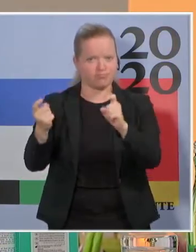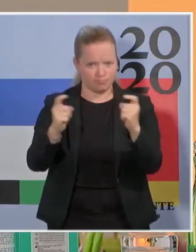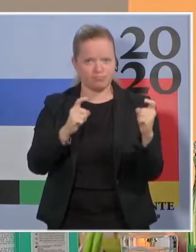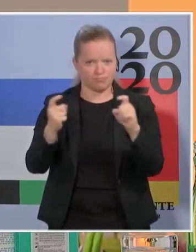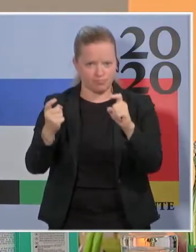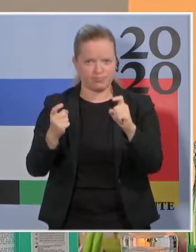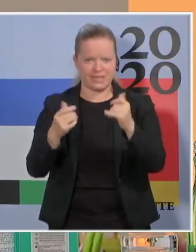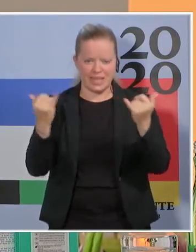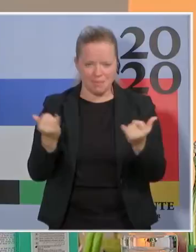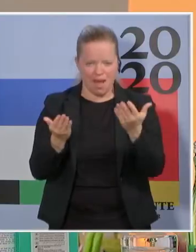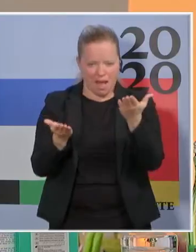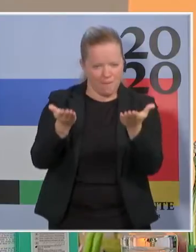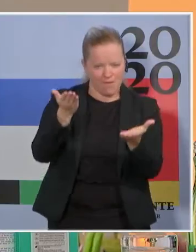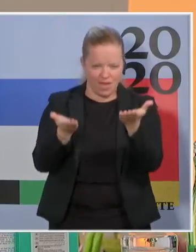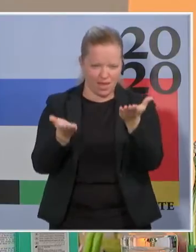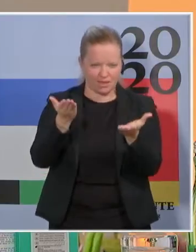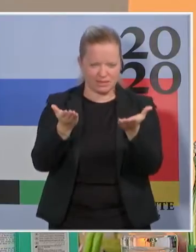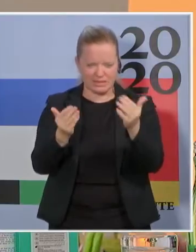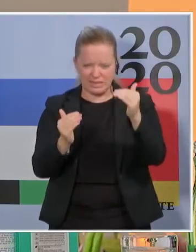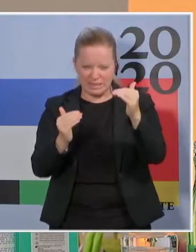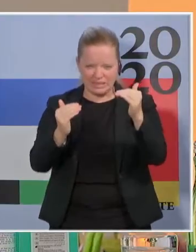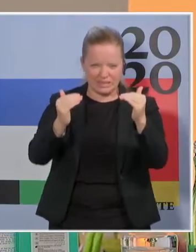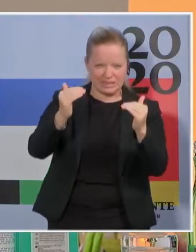richtige Verhältnismäßigkeit ringen.